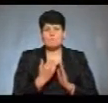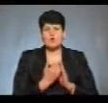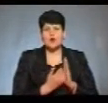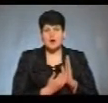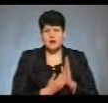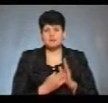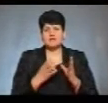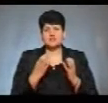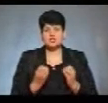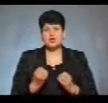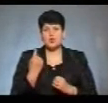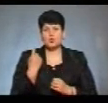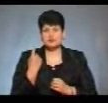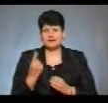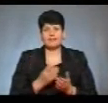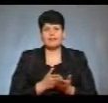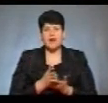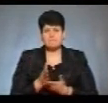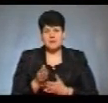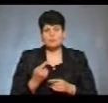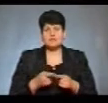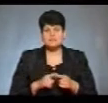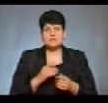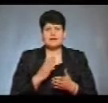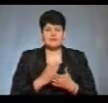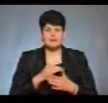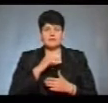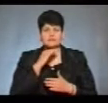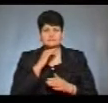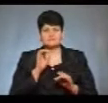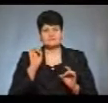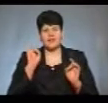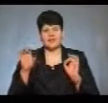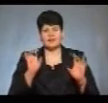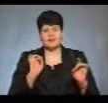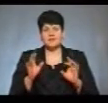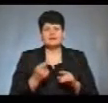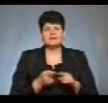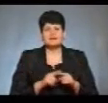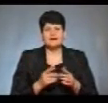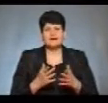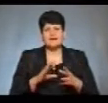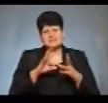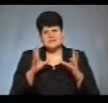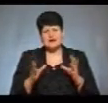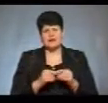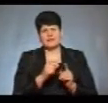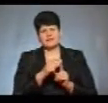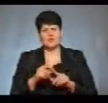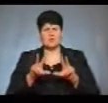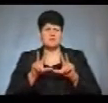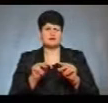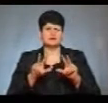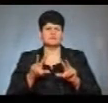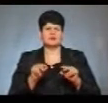на ще один напрямок, це є достатньо популістські програми, де загальні фрази, де обіцянки,